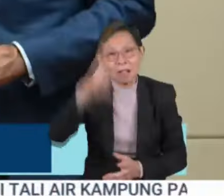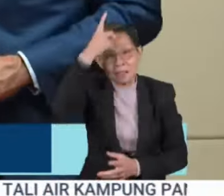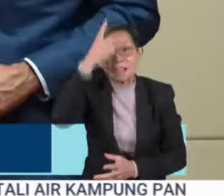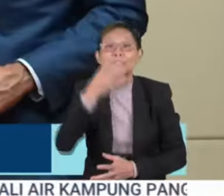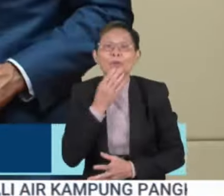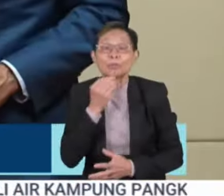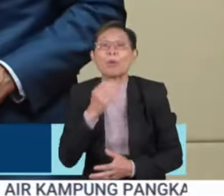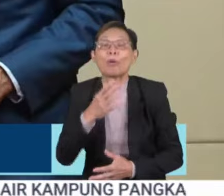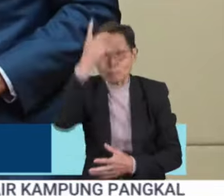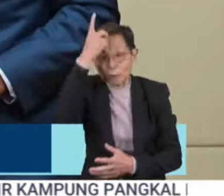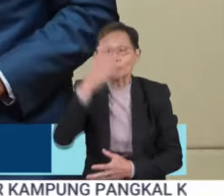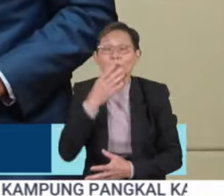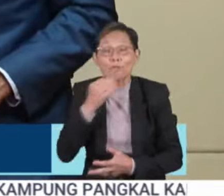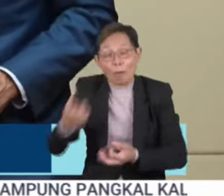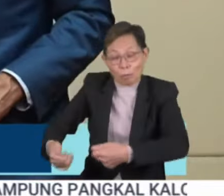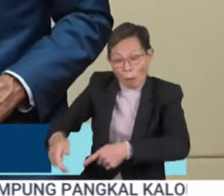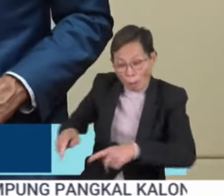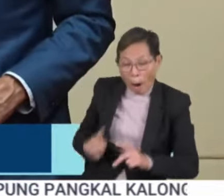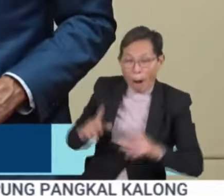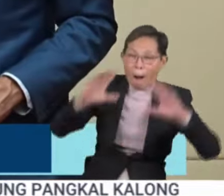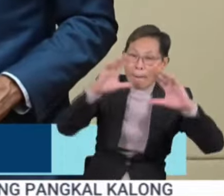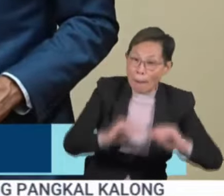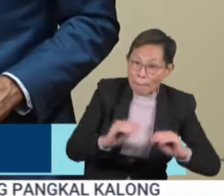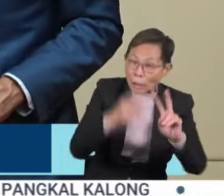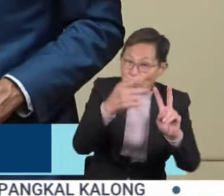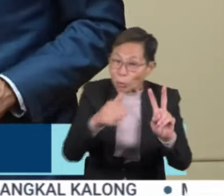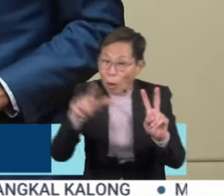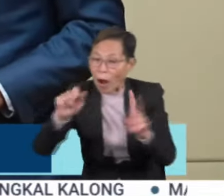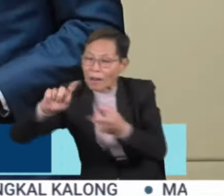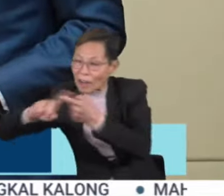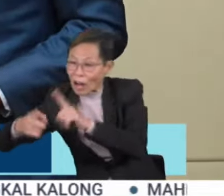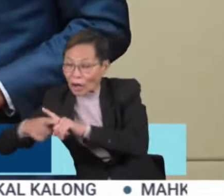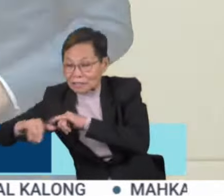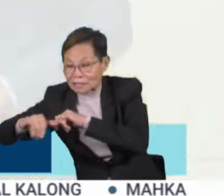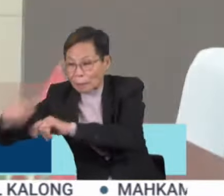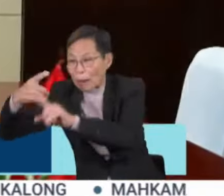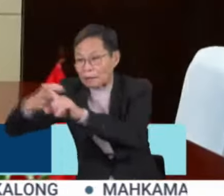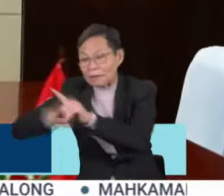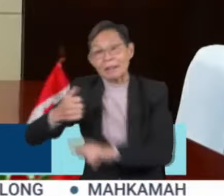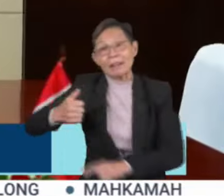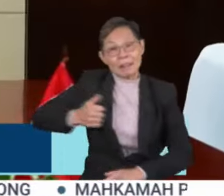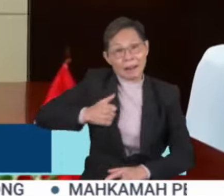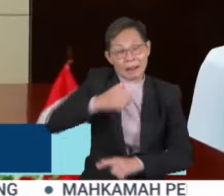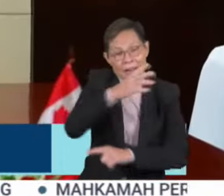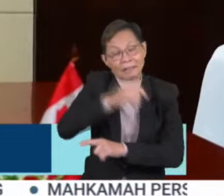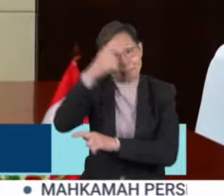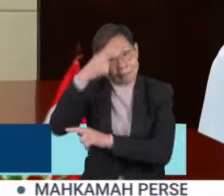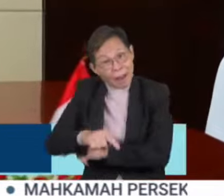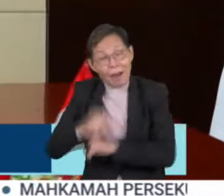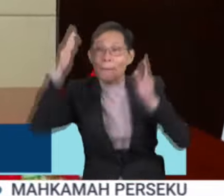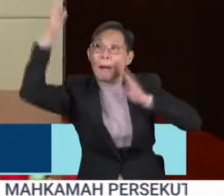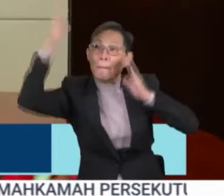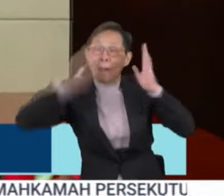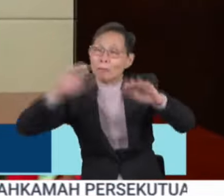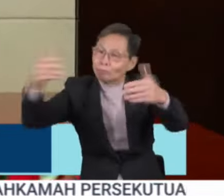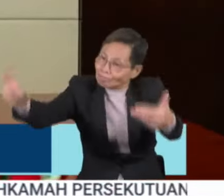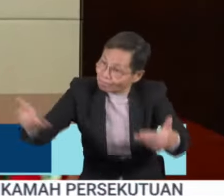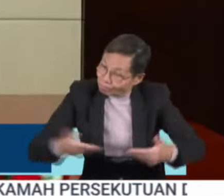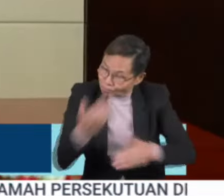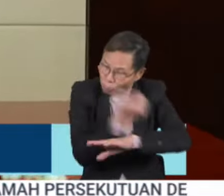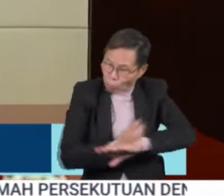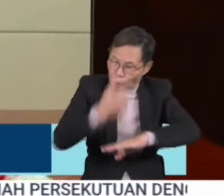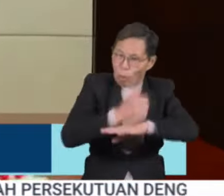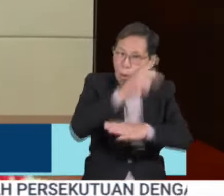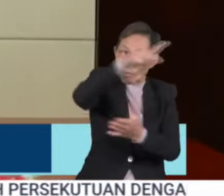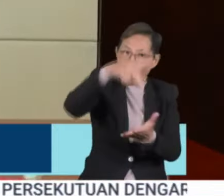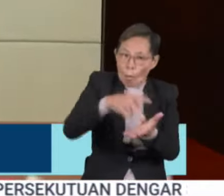Dato' Sri Anwar juga berkesempatan mengadakan mesyuarat dua hala dengan rakan sejawatan dari Kanada dan Thailand. Malaysia mengalu-alukan